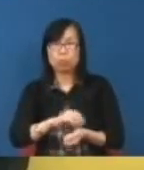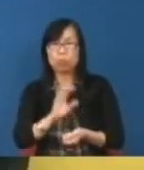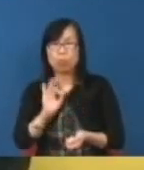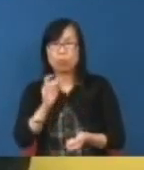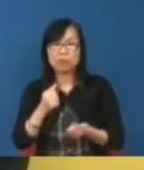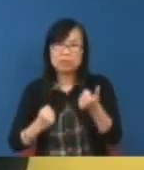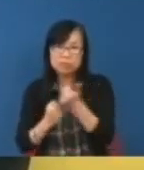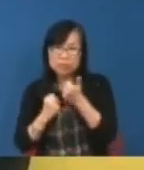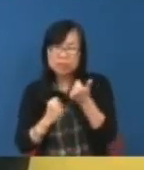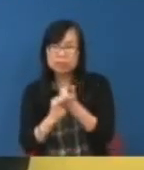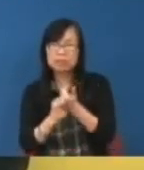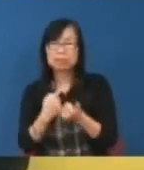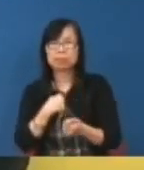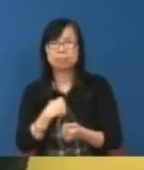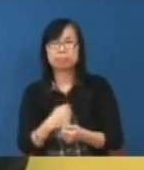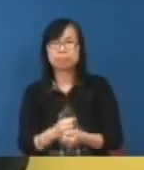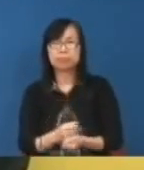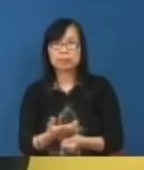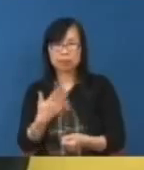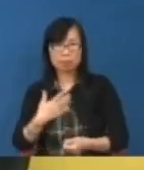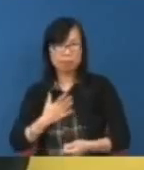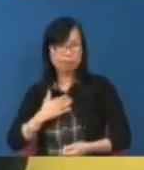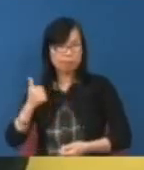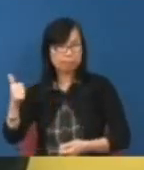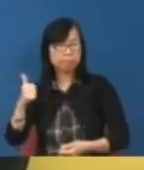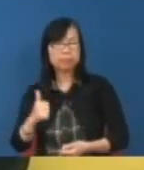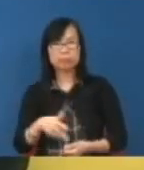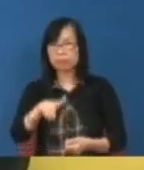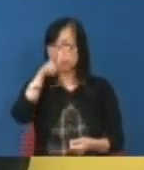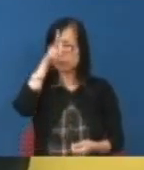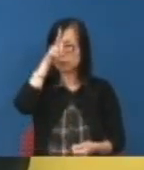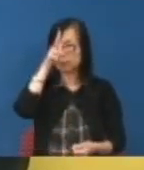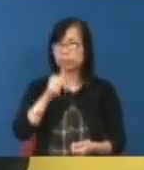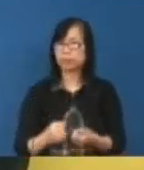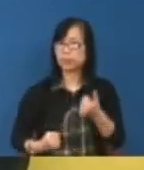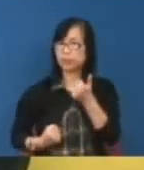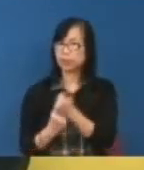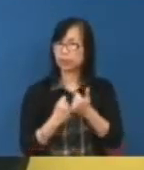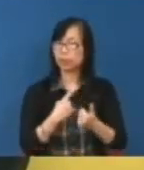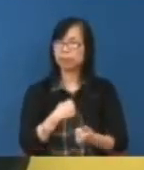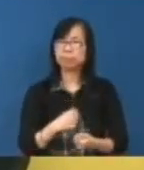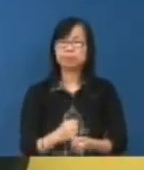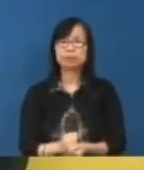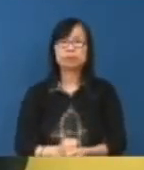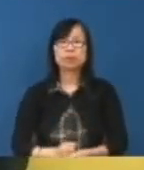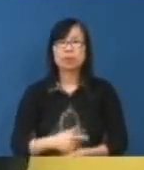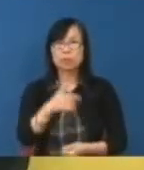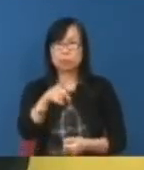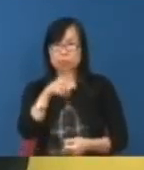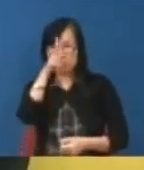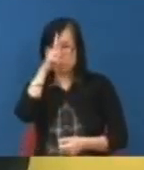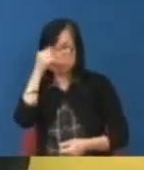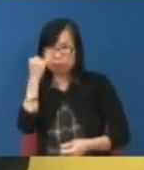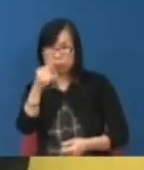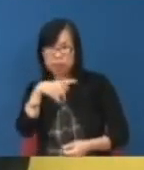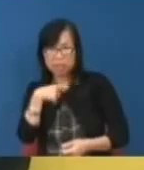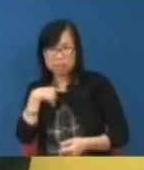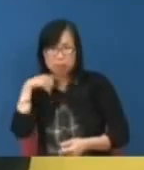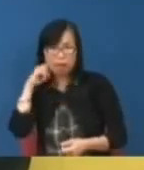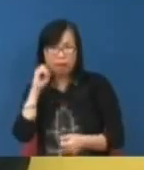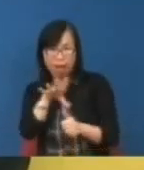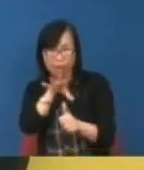就喺度講誇其談，就話你睇我幾醒，就係政府係撐我。但係政府嘅衰嘅嘢，你又鬧政府，咁你點得咧？